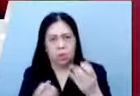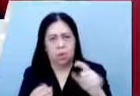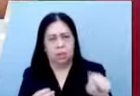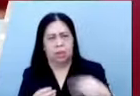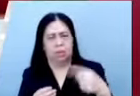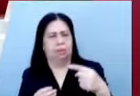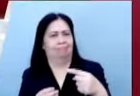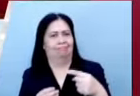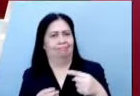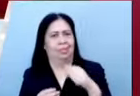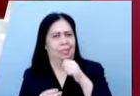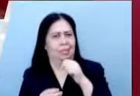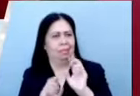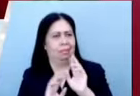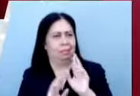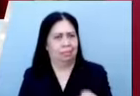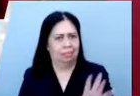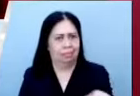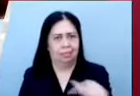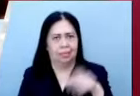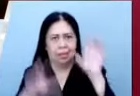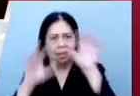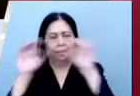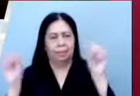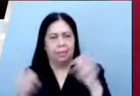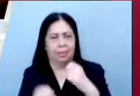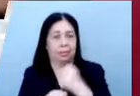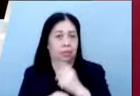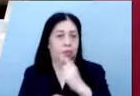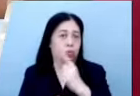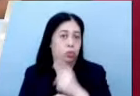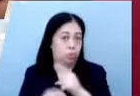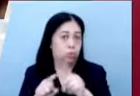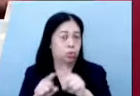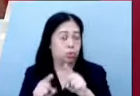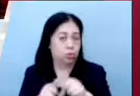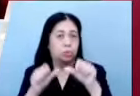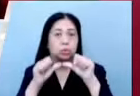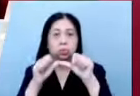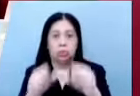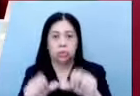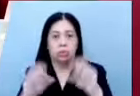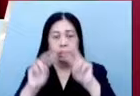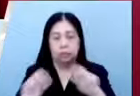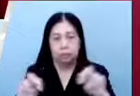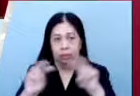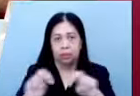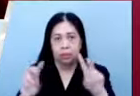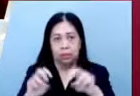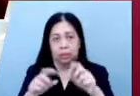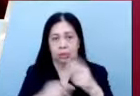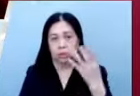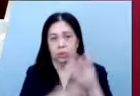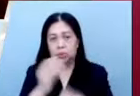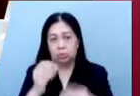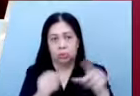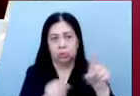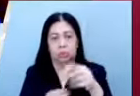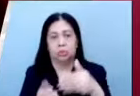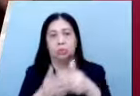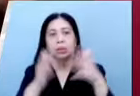raw papatol ang palasyo. Siniguro rin niyang tuloy ang investigasyon sa pagkawala ng mga